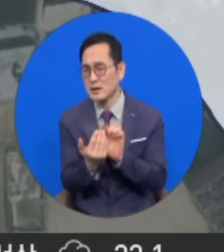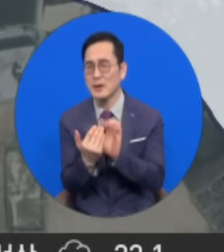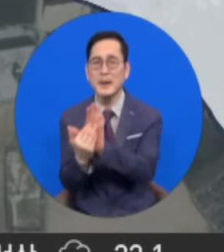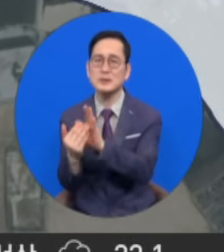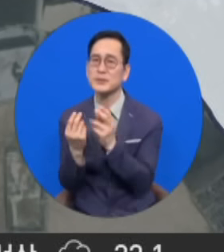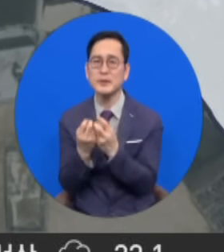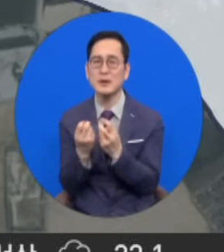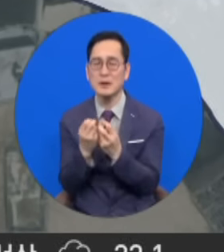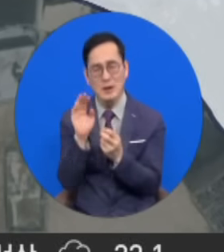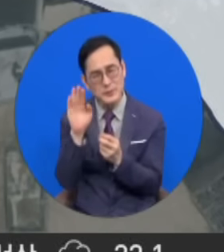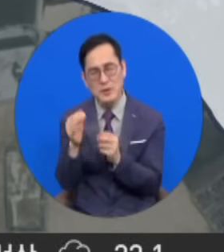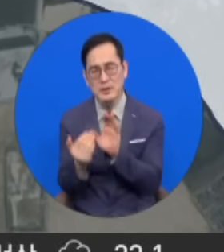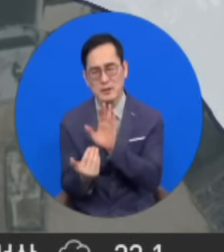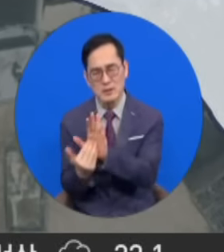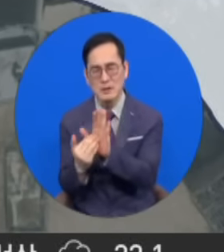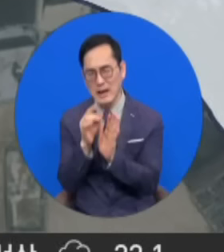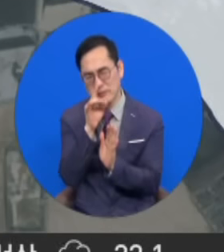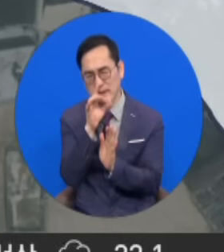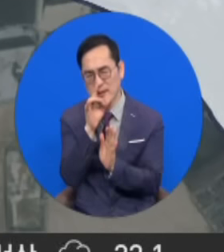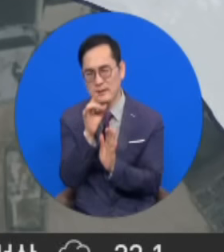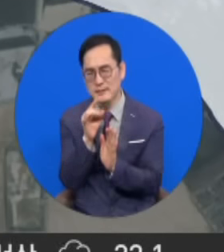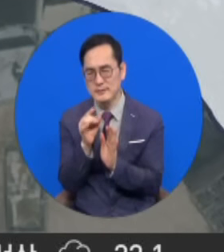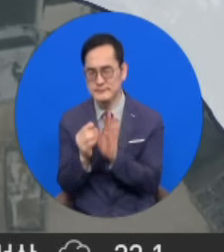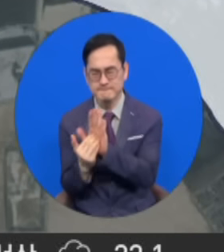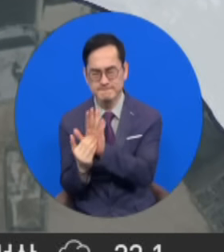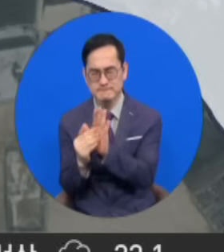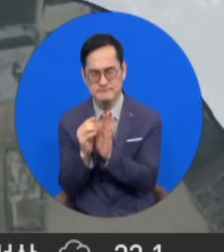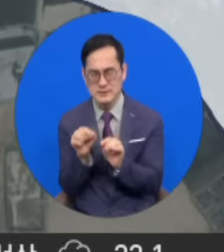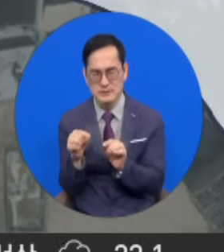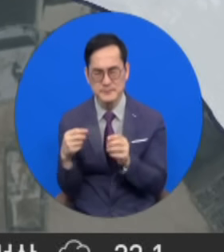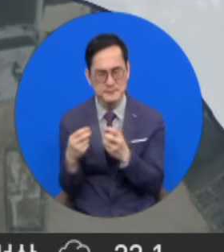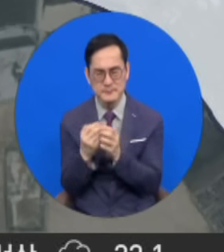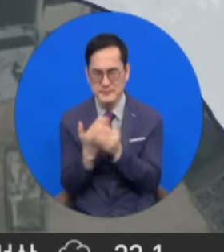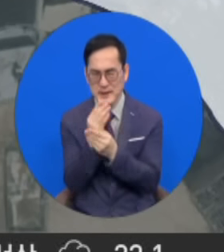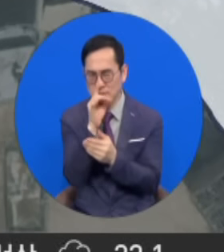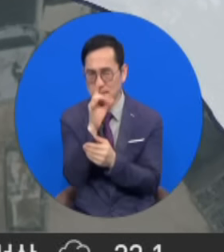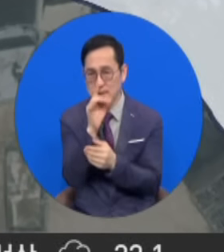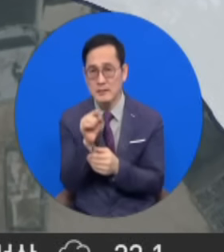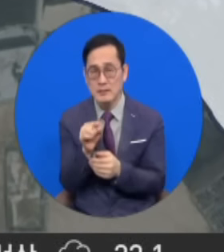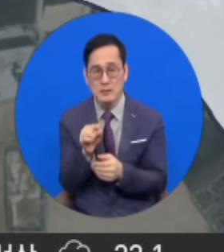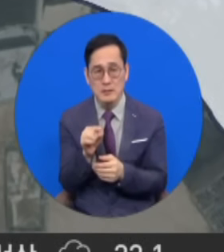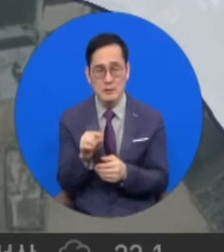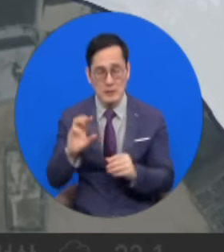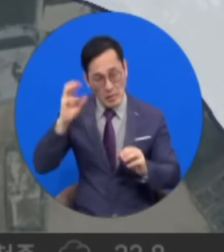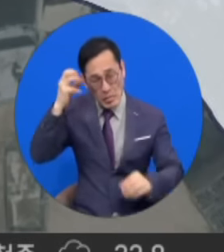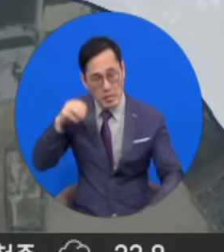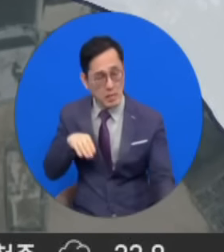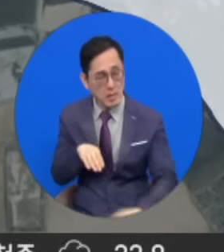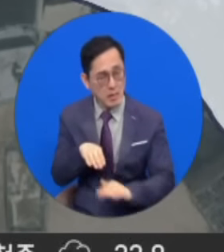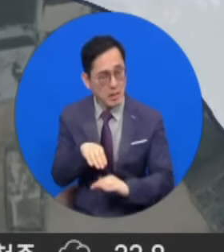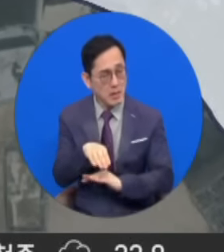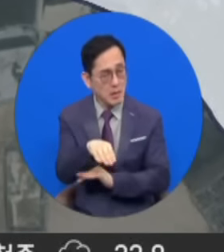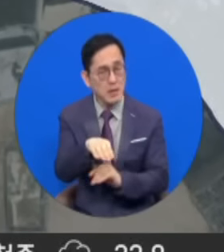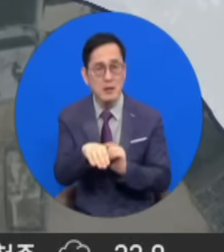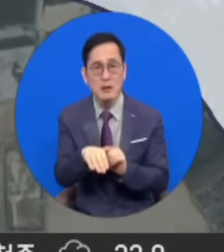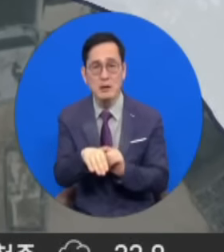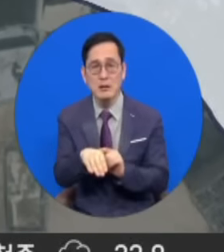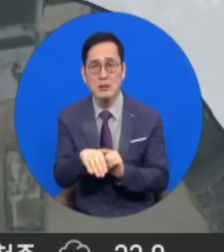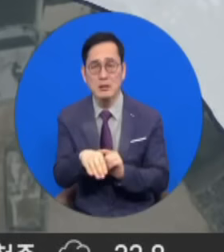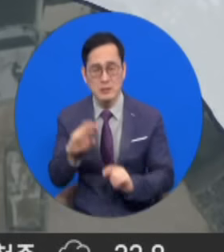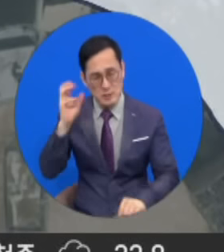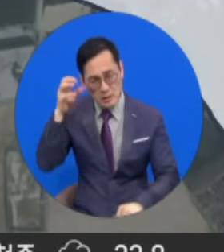그런데 일반적으로 그 급발진 사고를 주장하는 경우가 많이 있는데 이제까지는 급발진으로 인정된 사례가 거의 없어요,